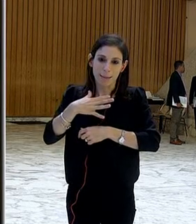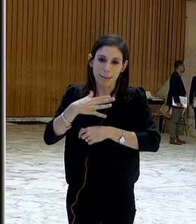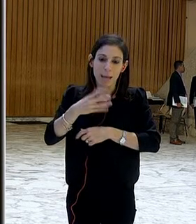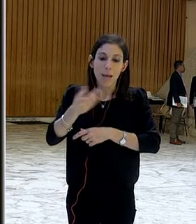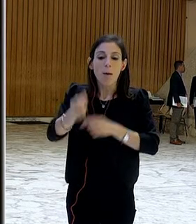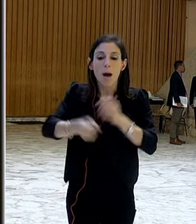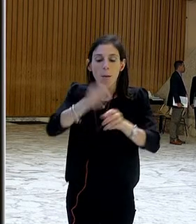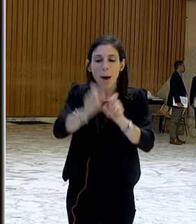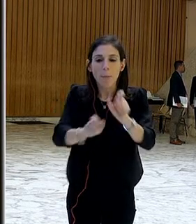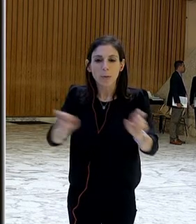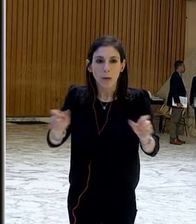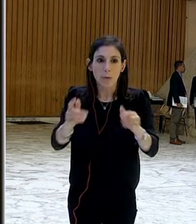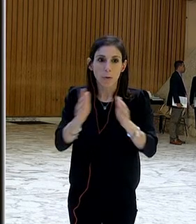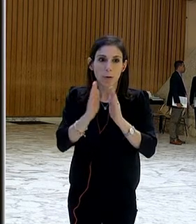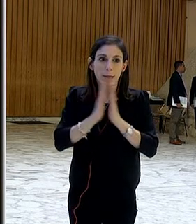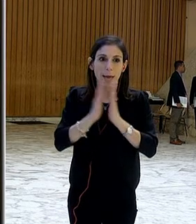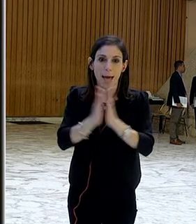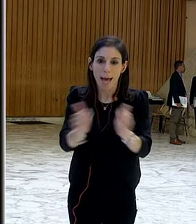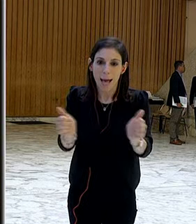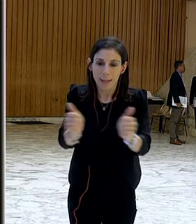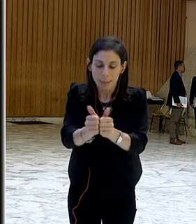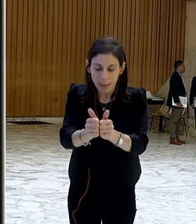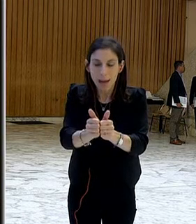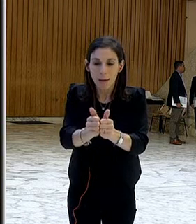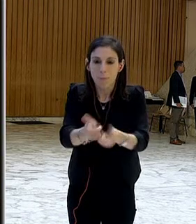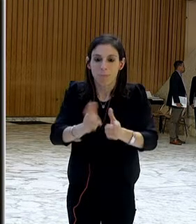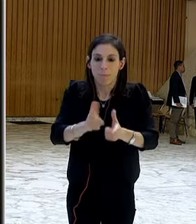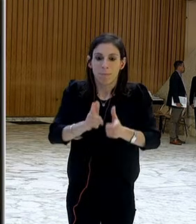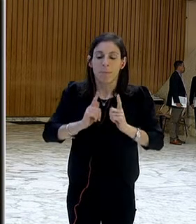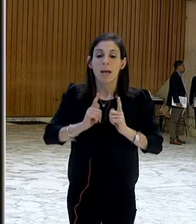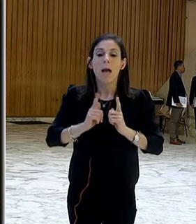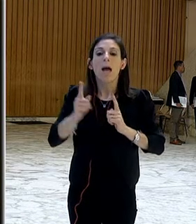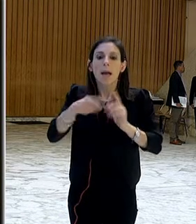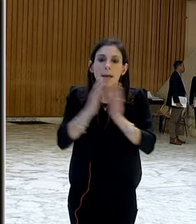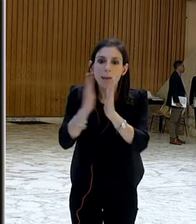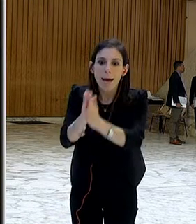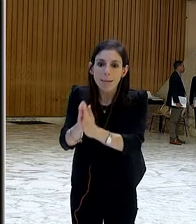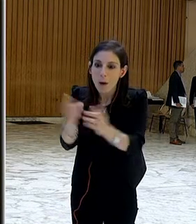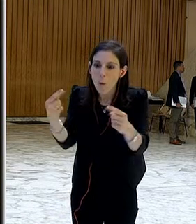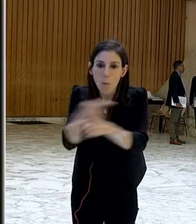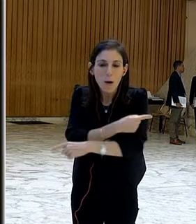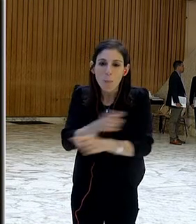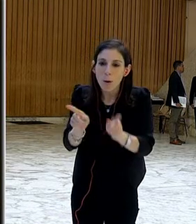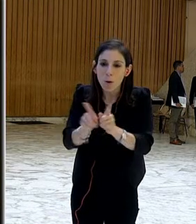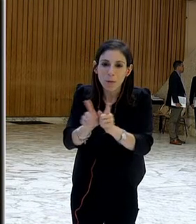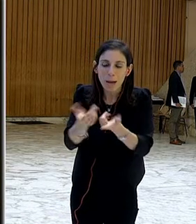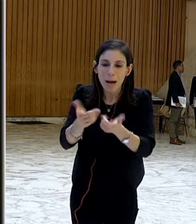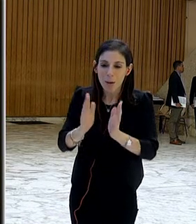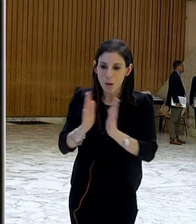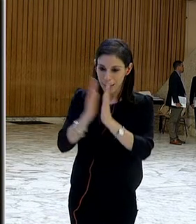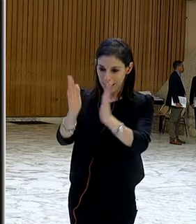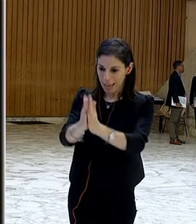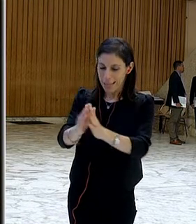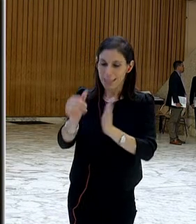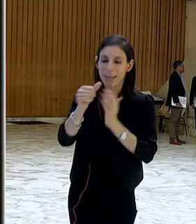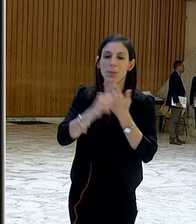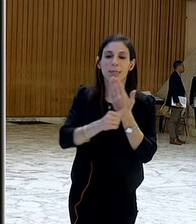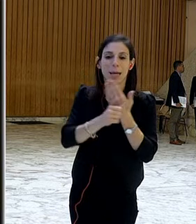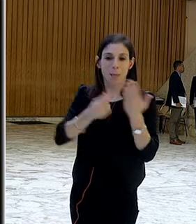côté, l'Église pouvait jouir des grâces de notre sacrement de mariage, exprimé par